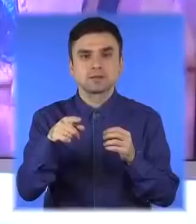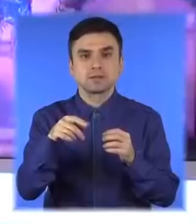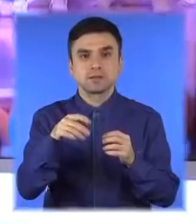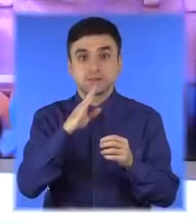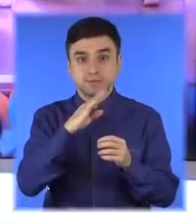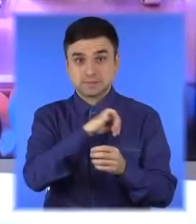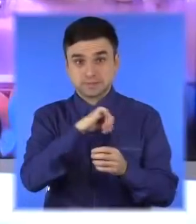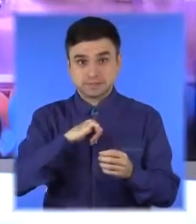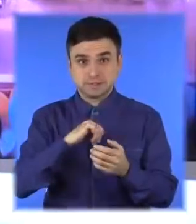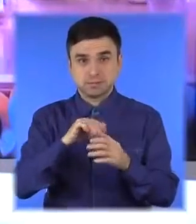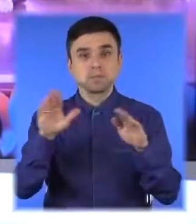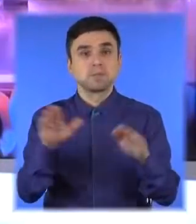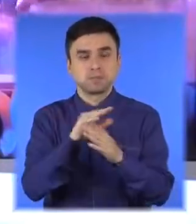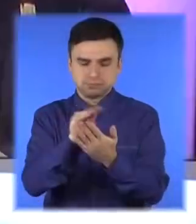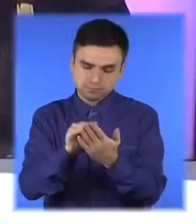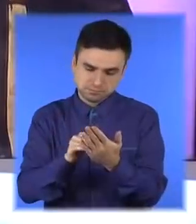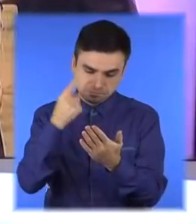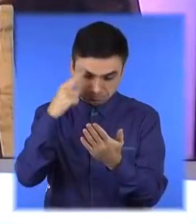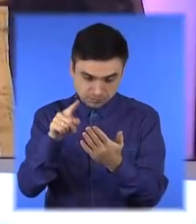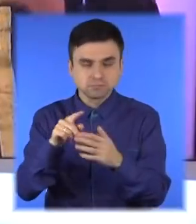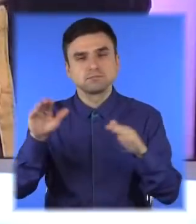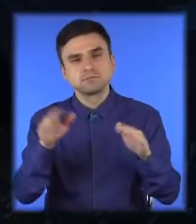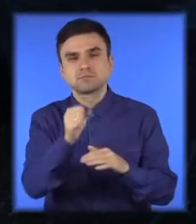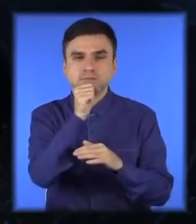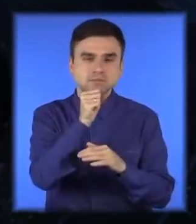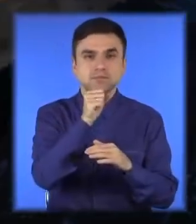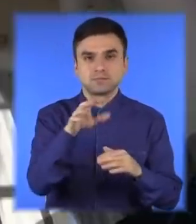сама. Більше розповість Галина Ганзенко.